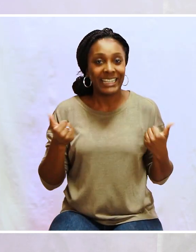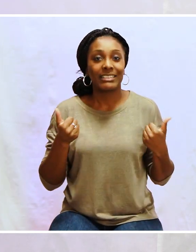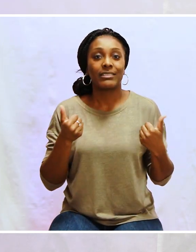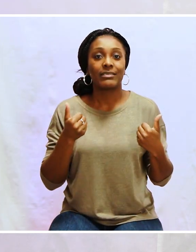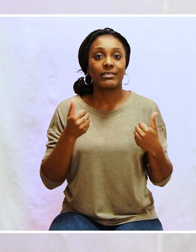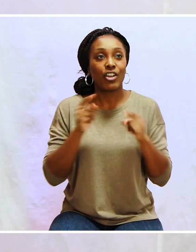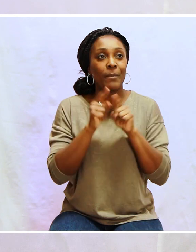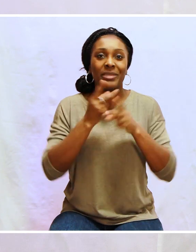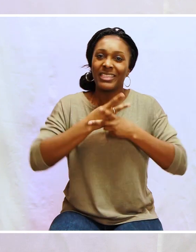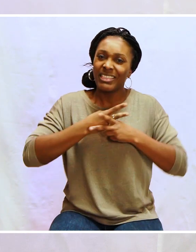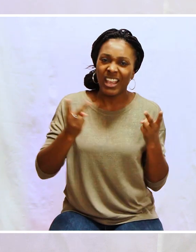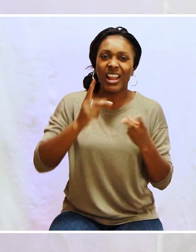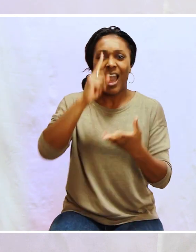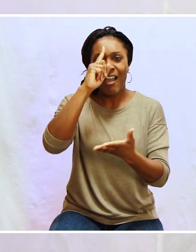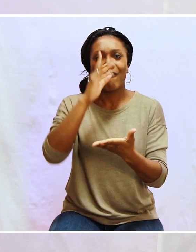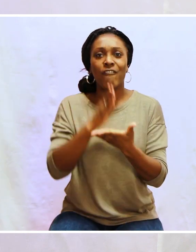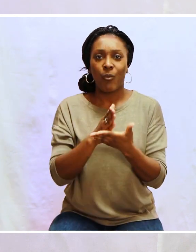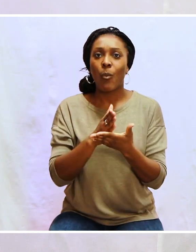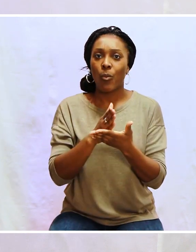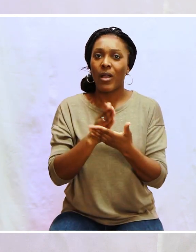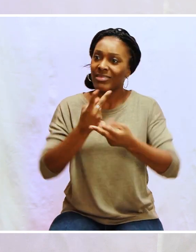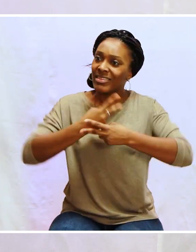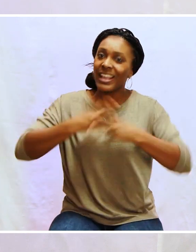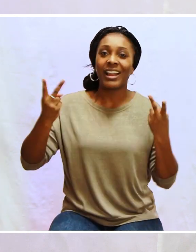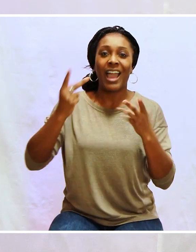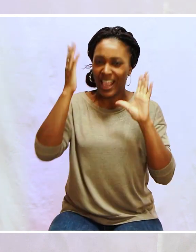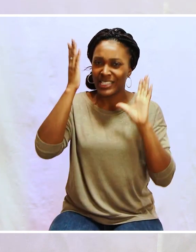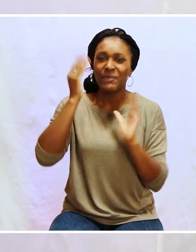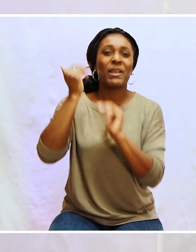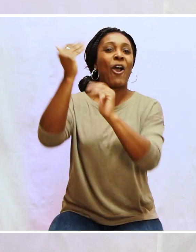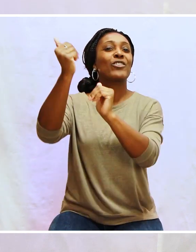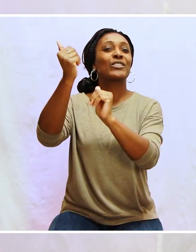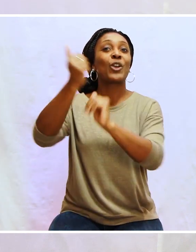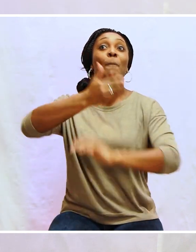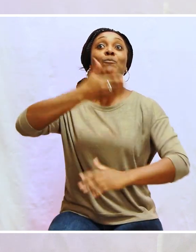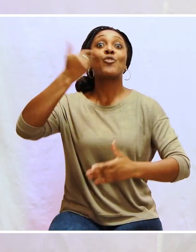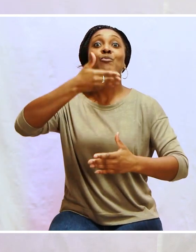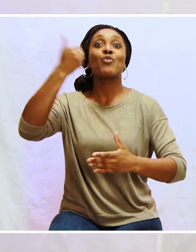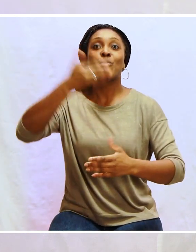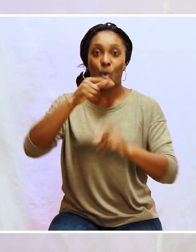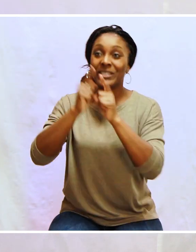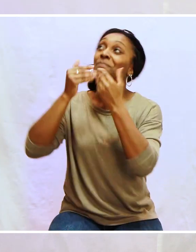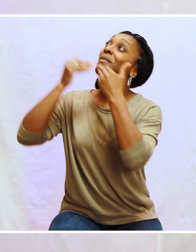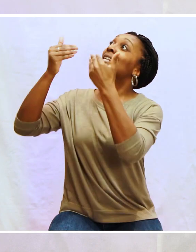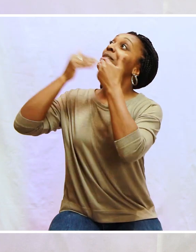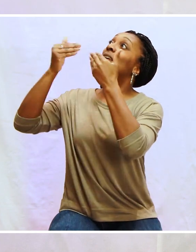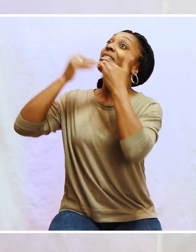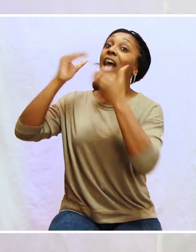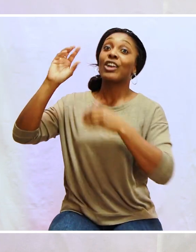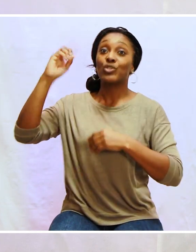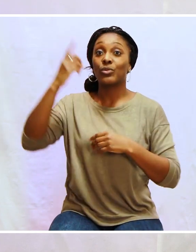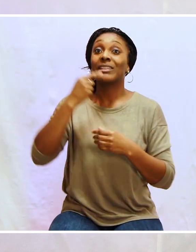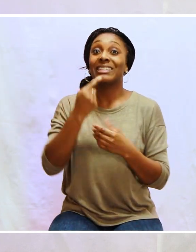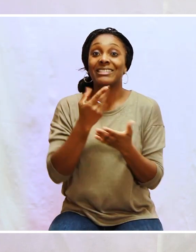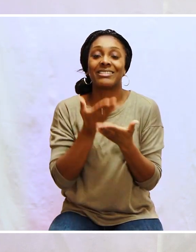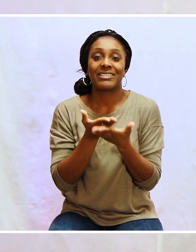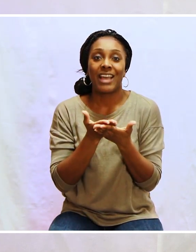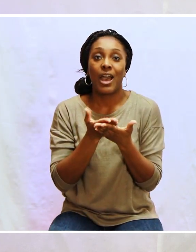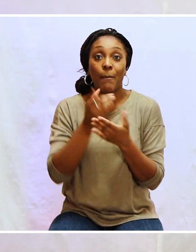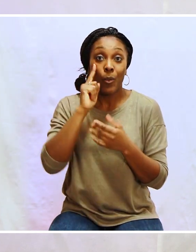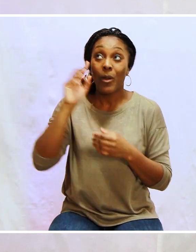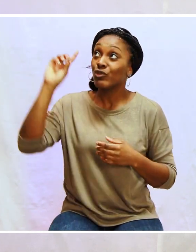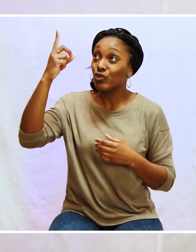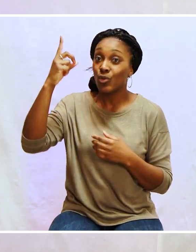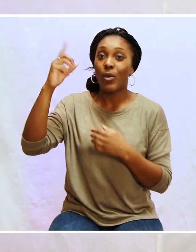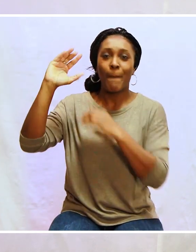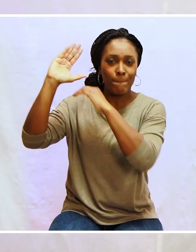une déclaration de foi, c'est une déclaration d'espérance, c'est une déclaration de reconnaissance envers Dieu parce que Dieu eh bien